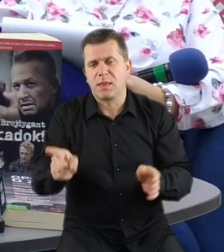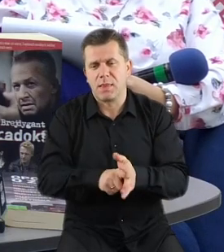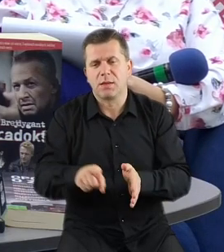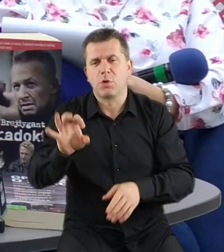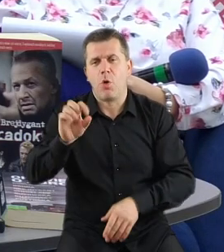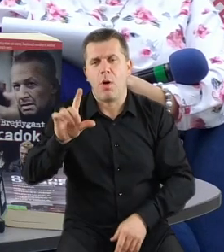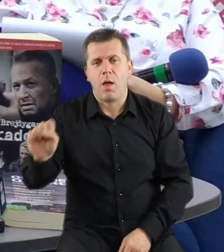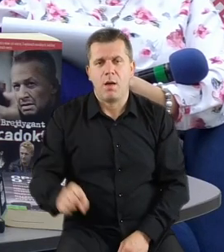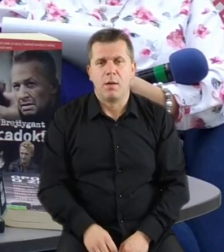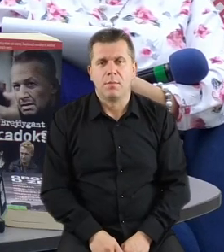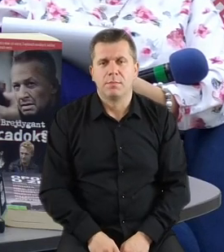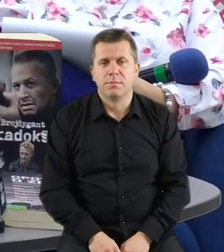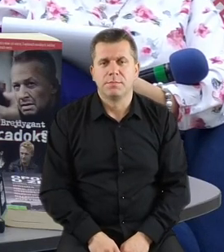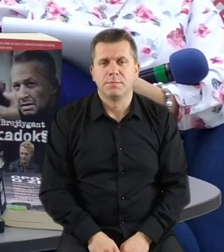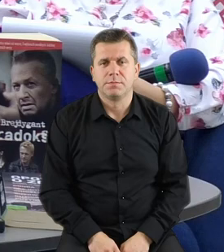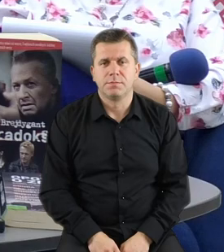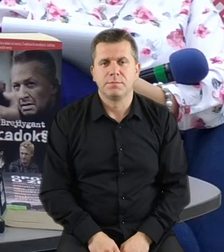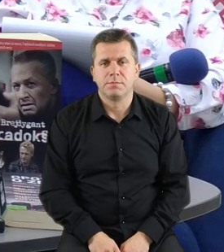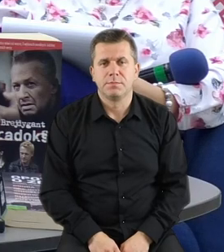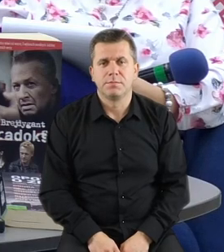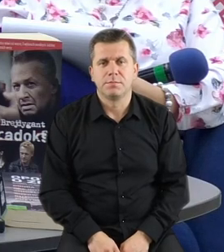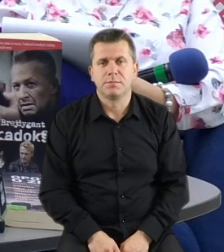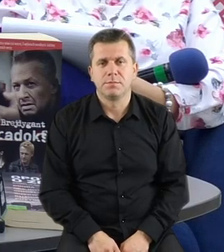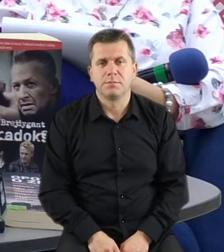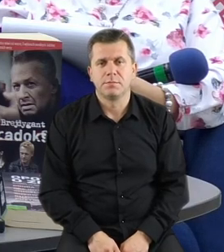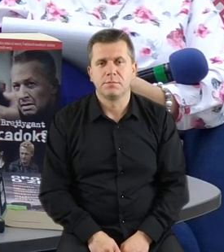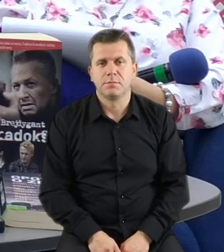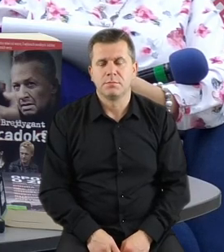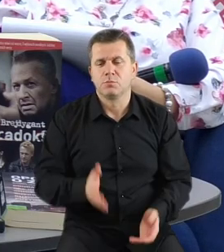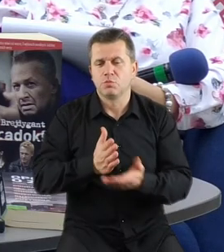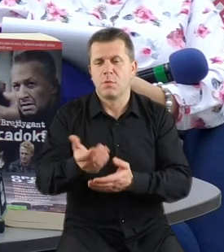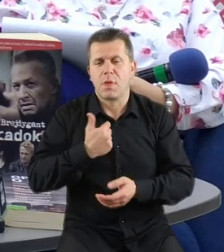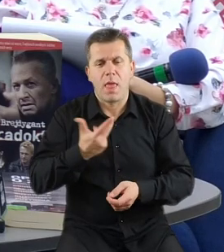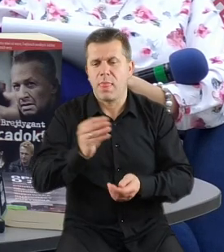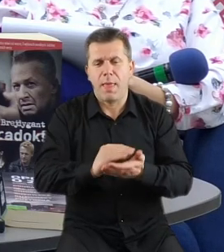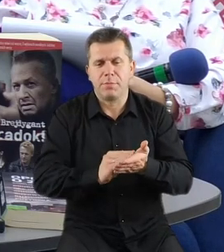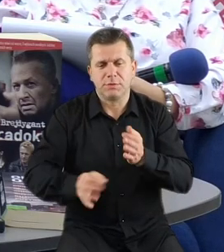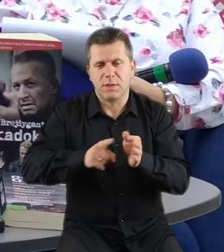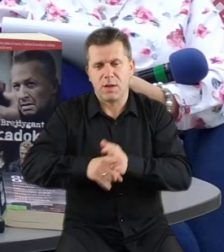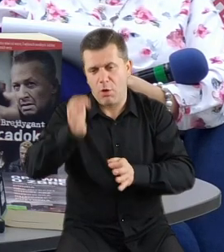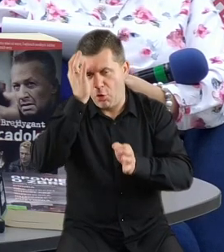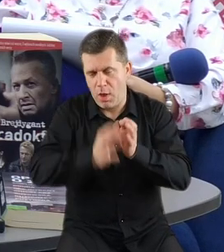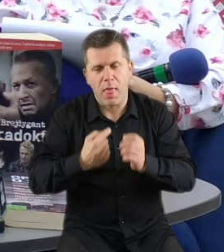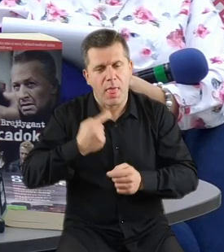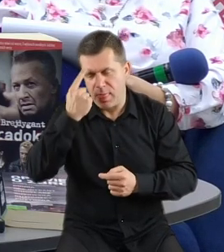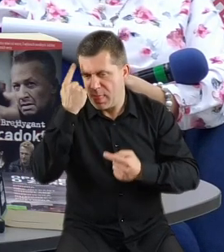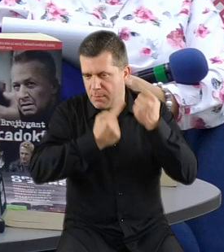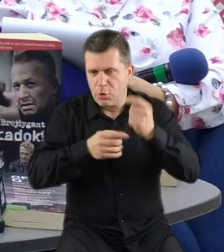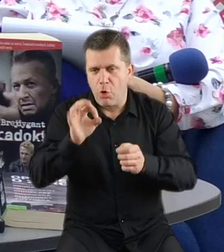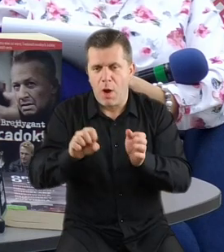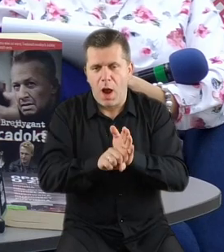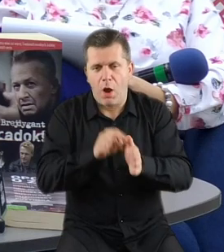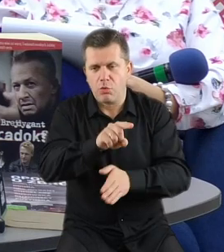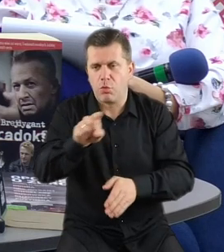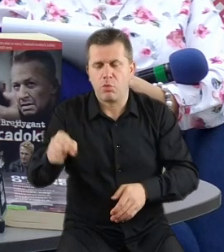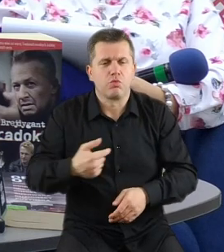też. Oczywiście. No. Ale ja przez to, że ja nie piszę dla konkretnych, nie myślę o konkretnych, to ja